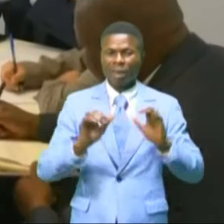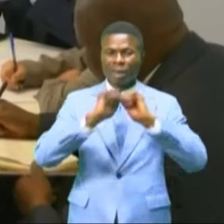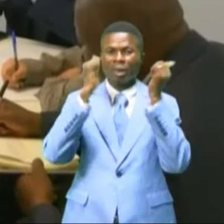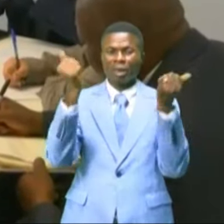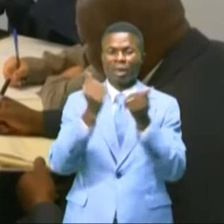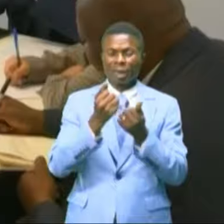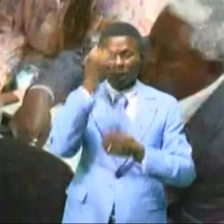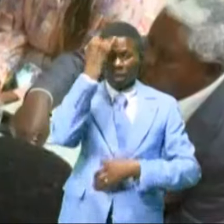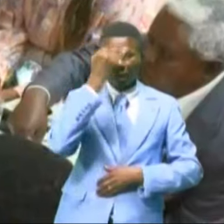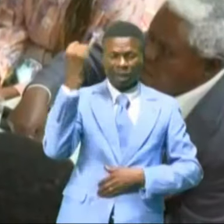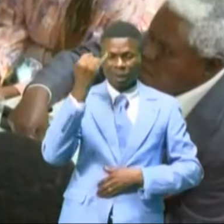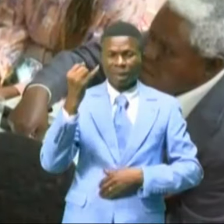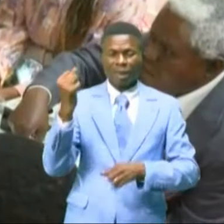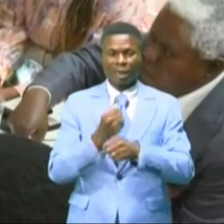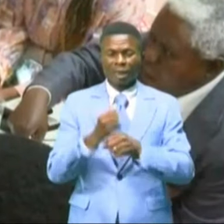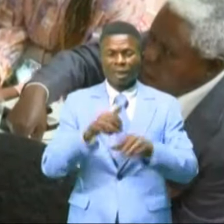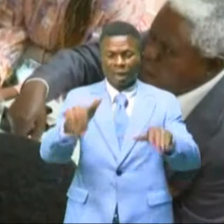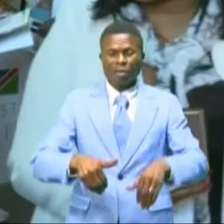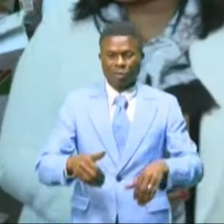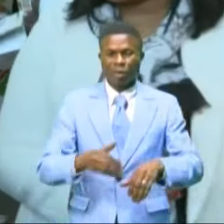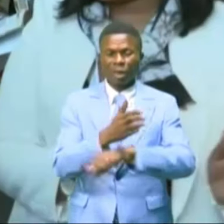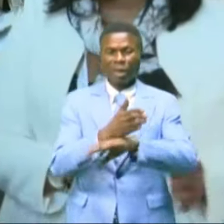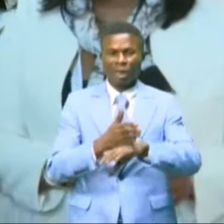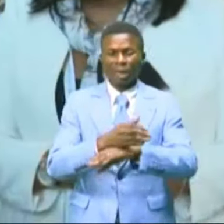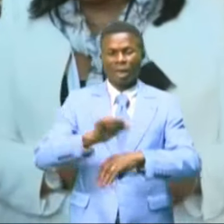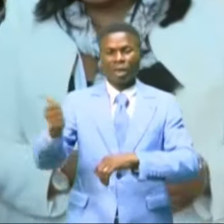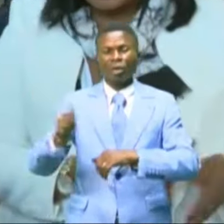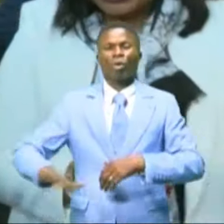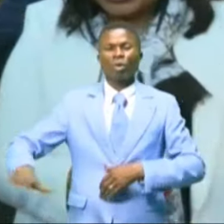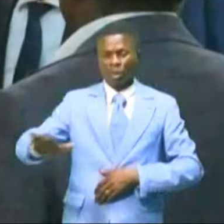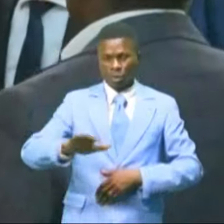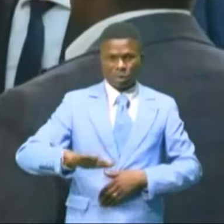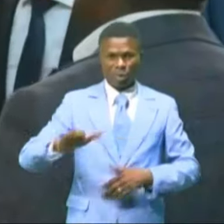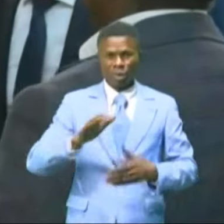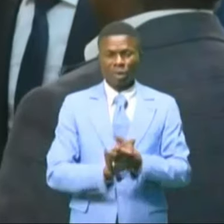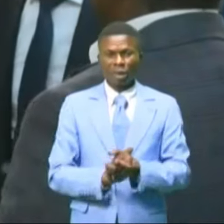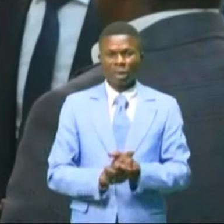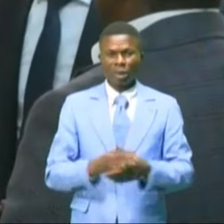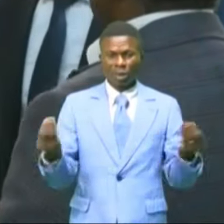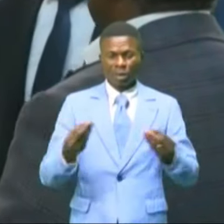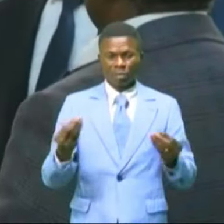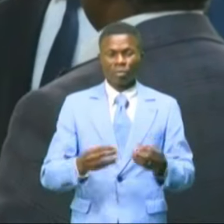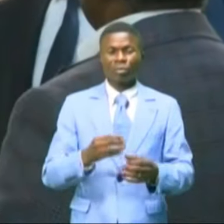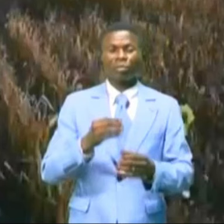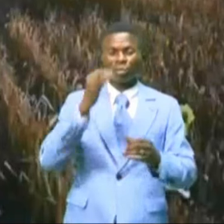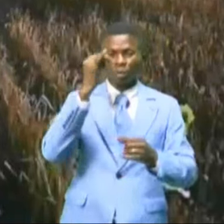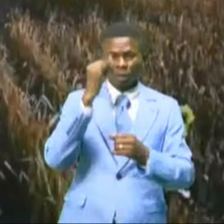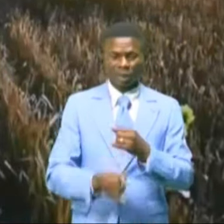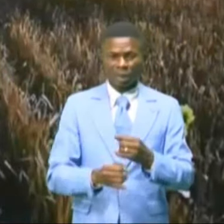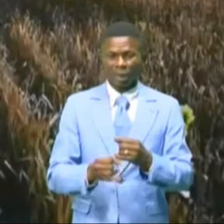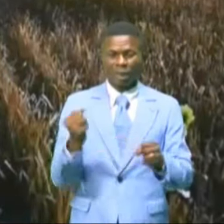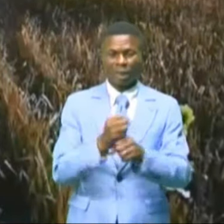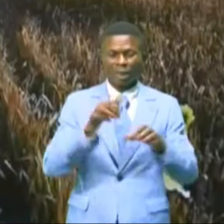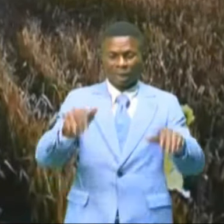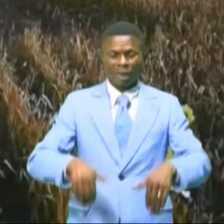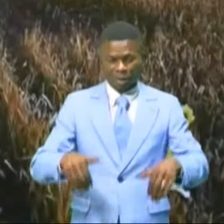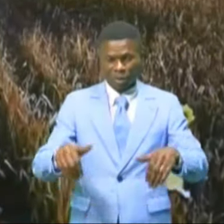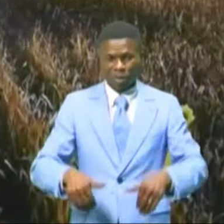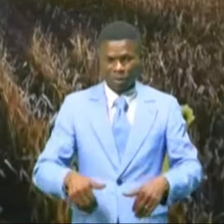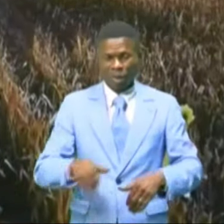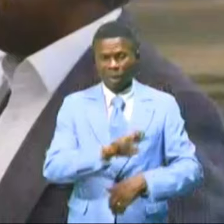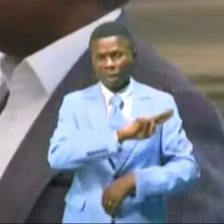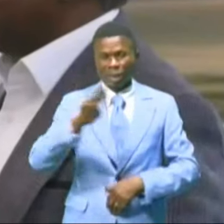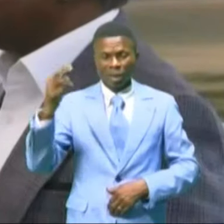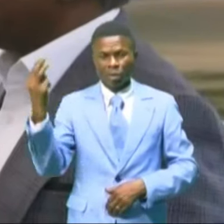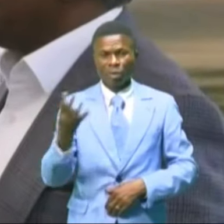italiennes du secteur agro-industriel et bien d'autres pays. Et ce, au terme de la foire agricole Macfruit